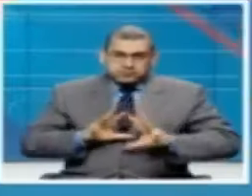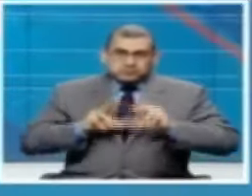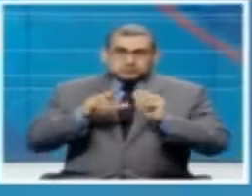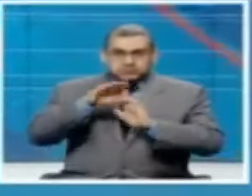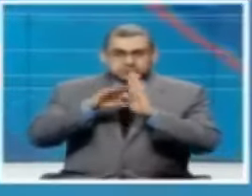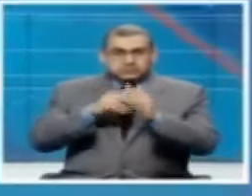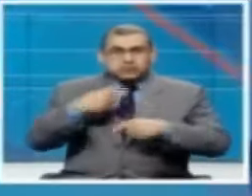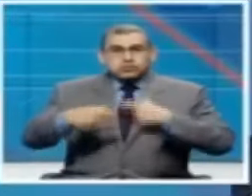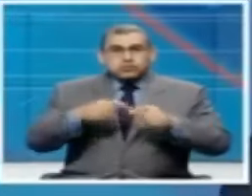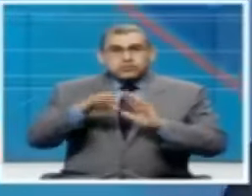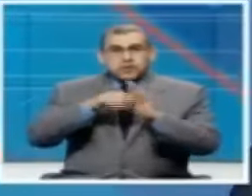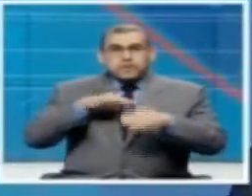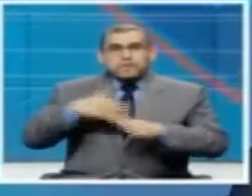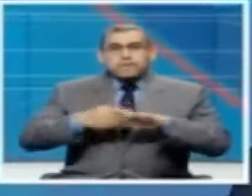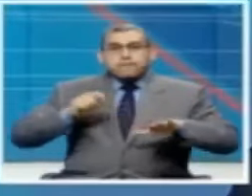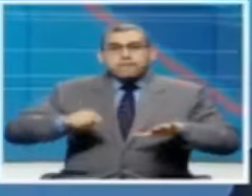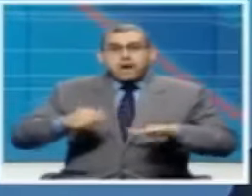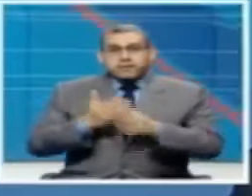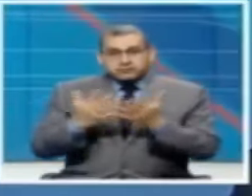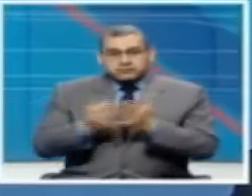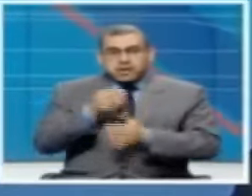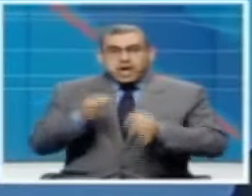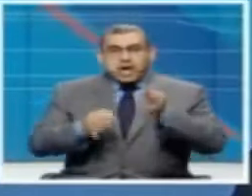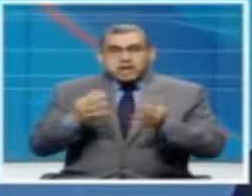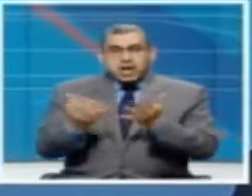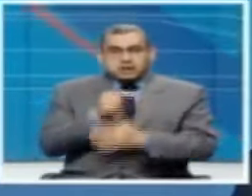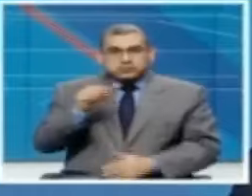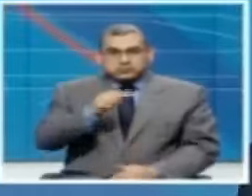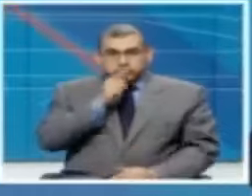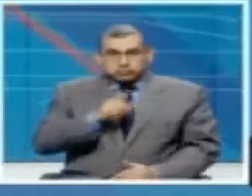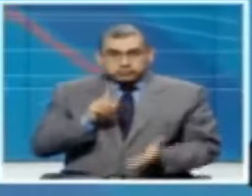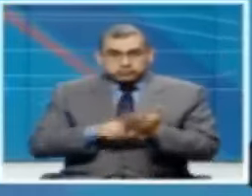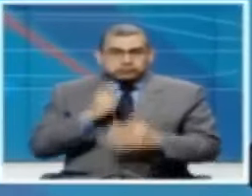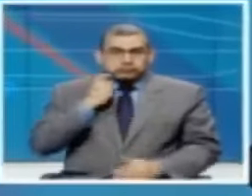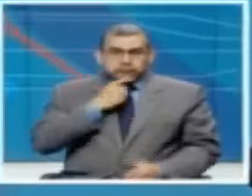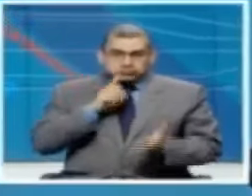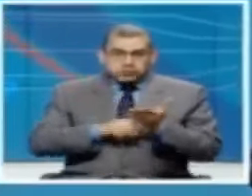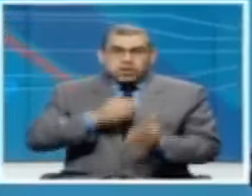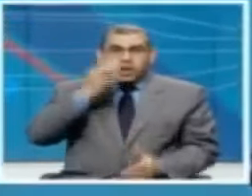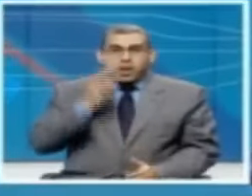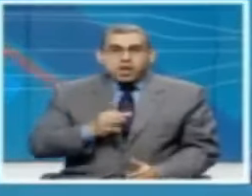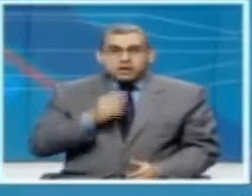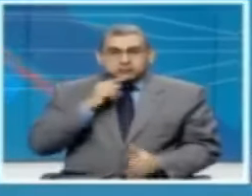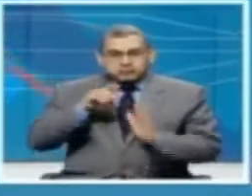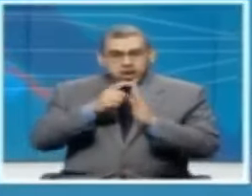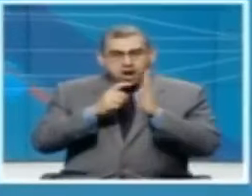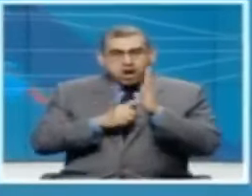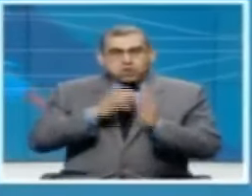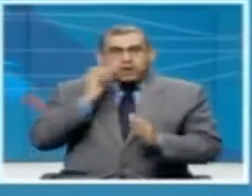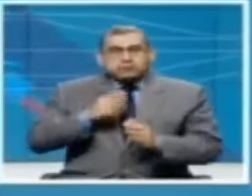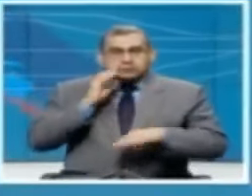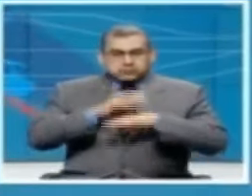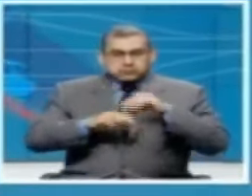وتحسين لمنظومه التقاضي بما يضمن تحقيق العداله الناجزه مشددا على ضروره تطبيق القانون بكل